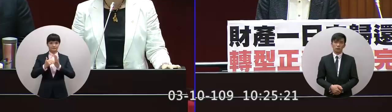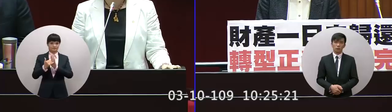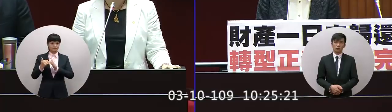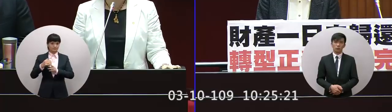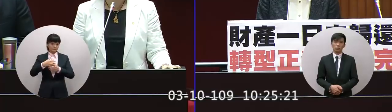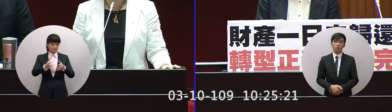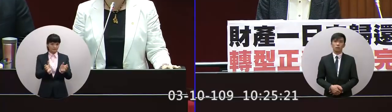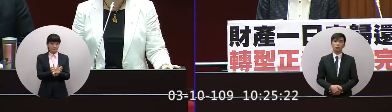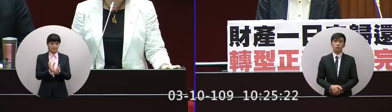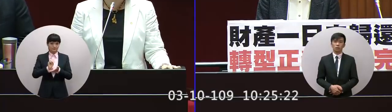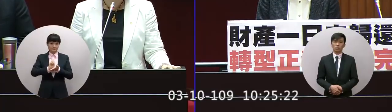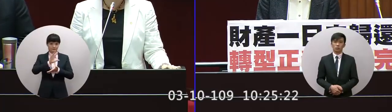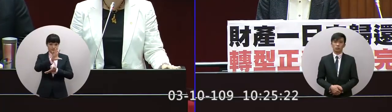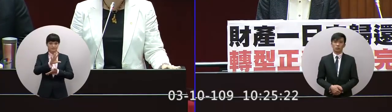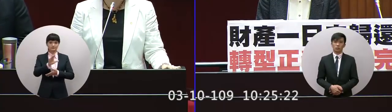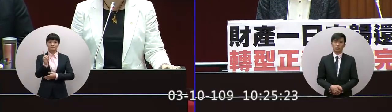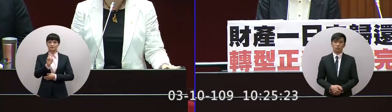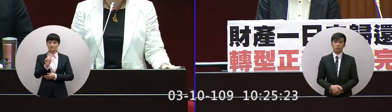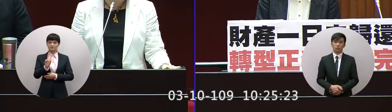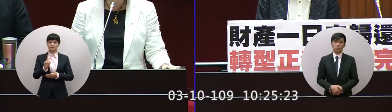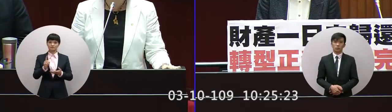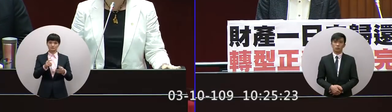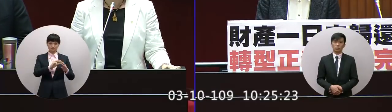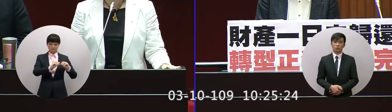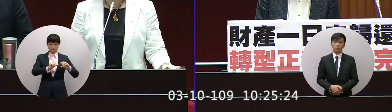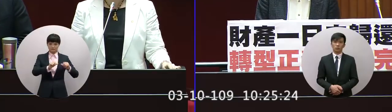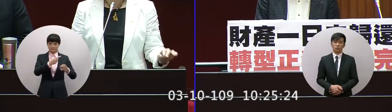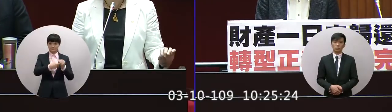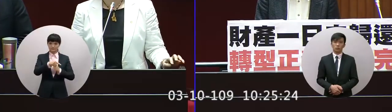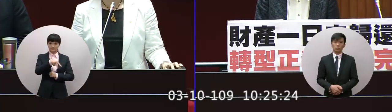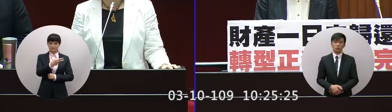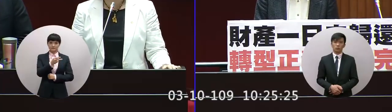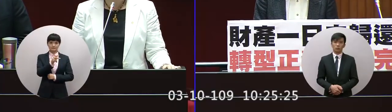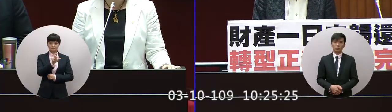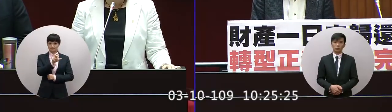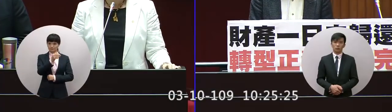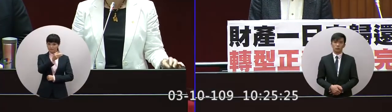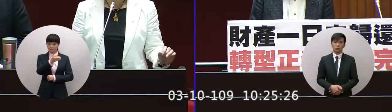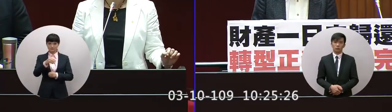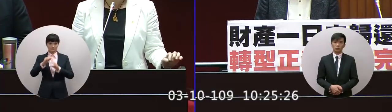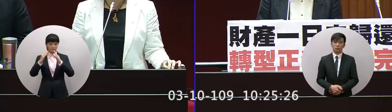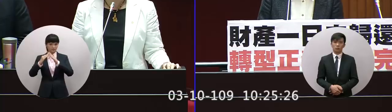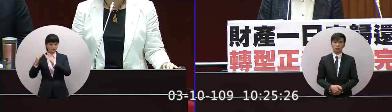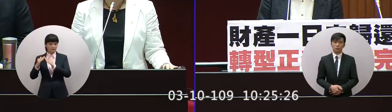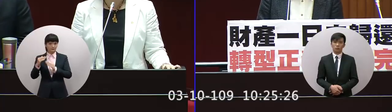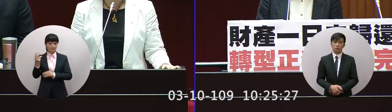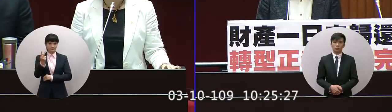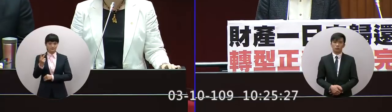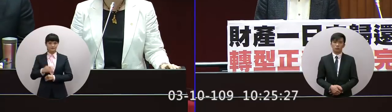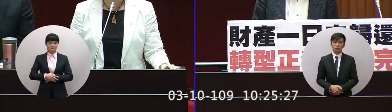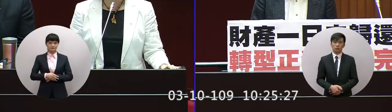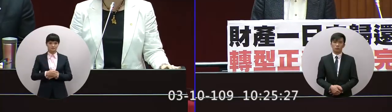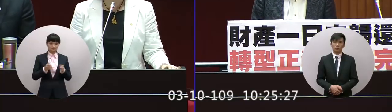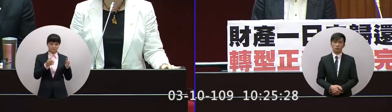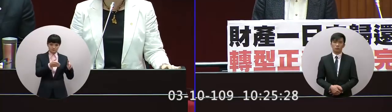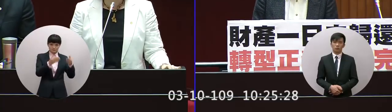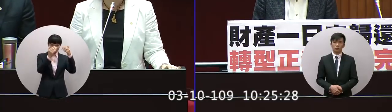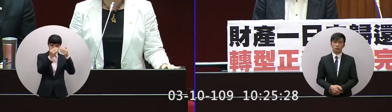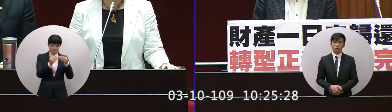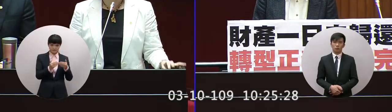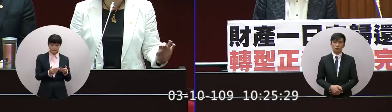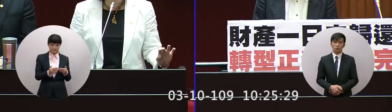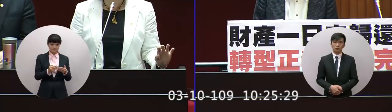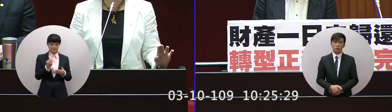呢，他有提出说是有279笔土地跟2笔的房屋，那这279笔我们经过比对之后